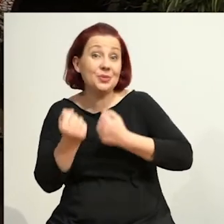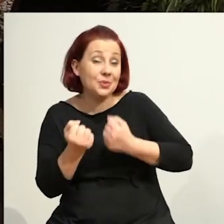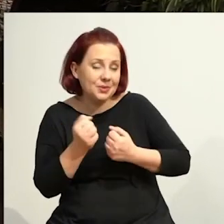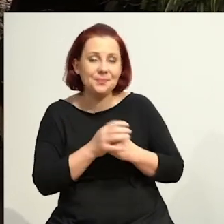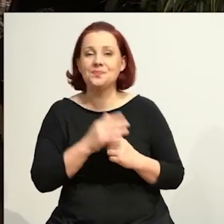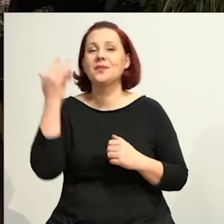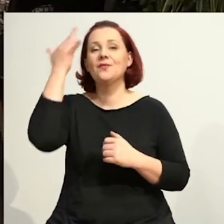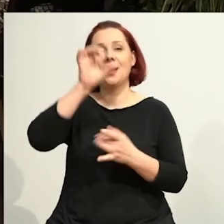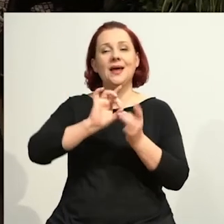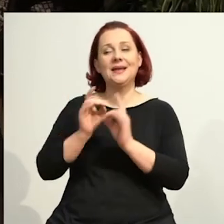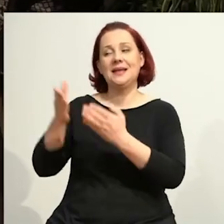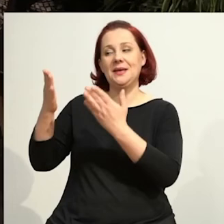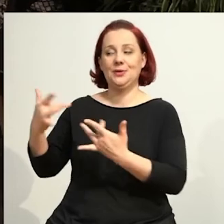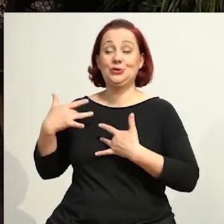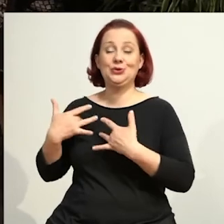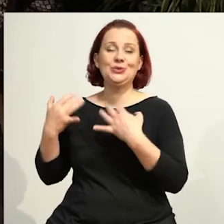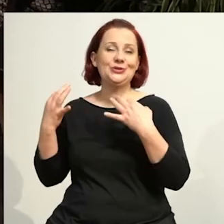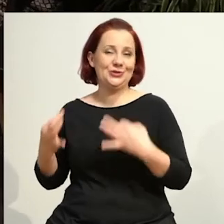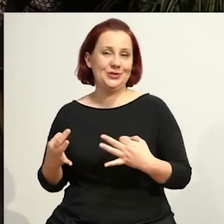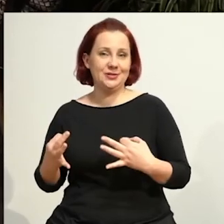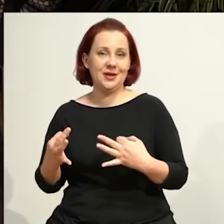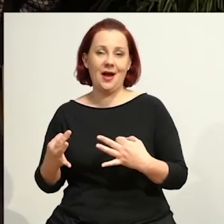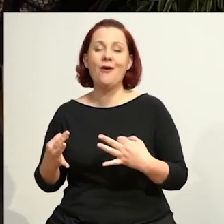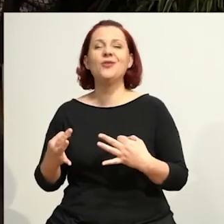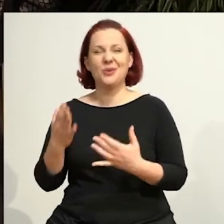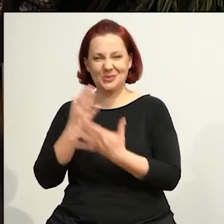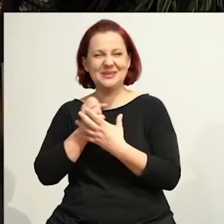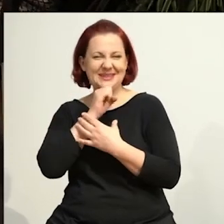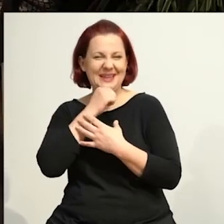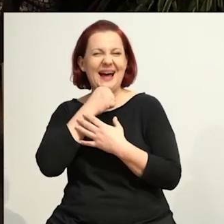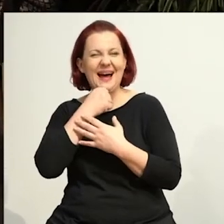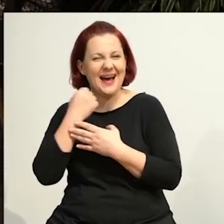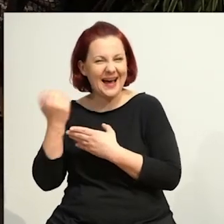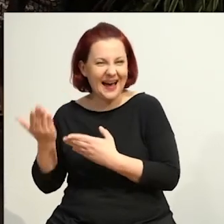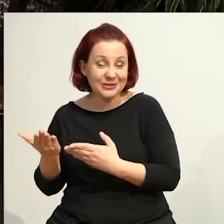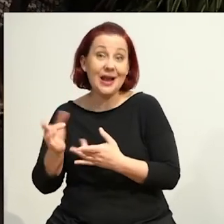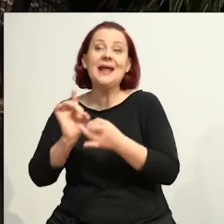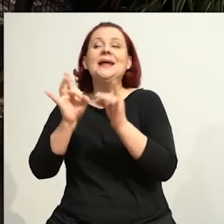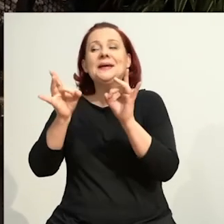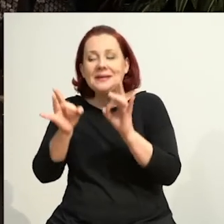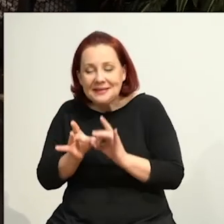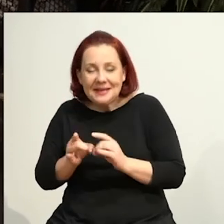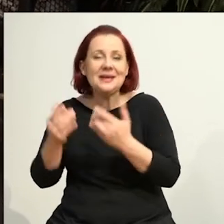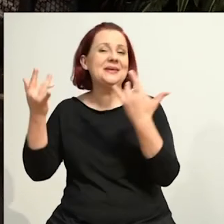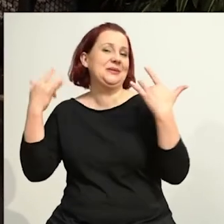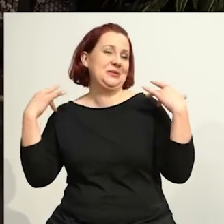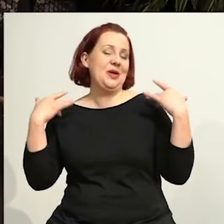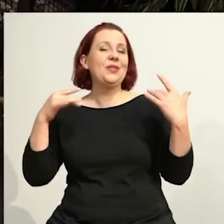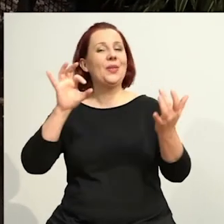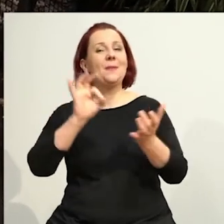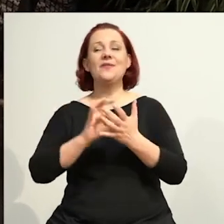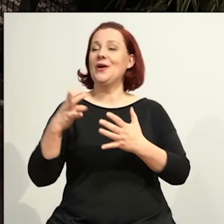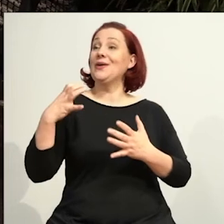że gdyby Norwid żył dzisiaj, to po pierwsze byłby bardzo leciwym człowiekiem, ale zakładając, że byłoby to możliwe, to byłby pewnie gościem